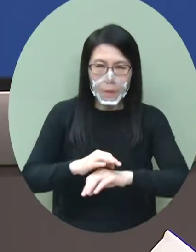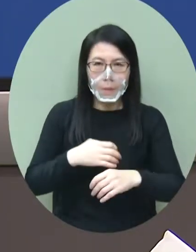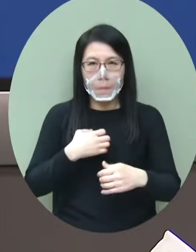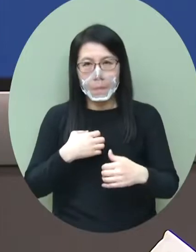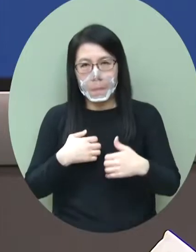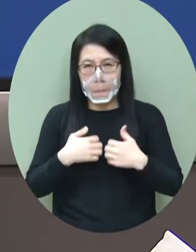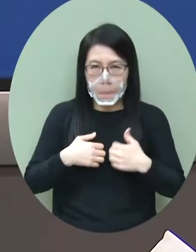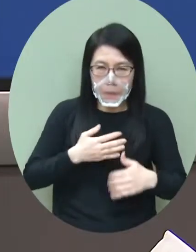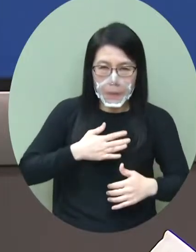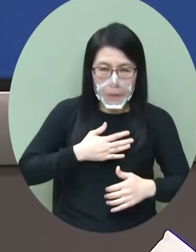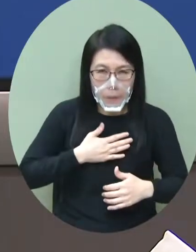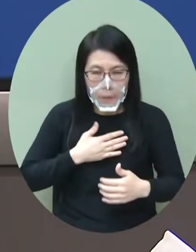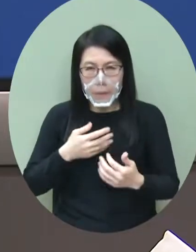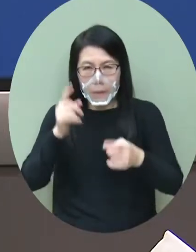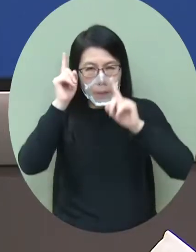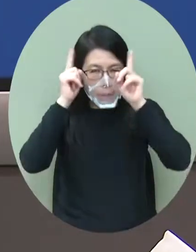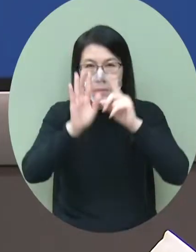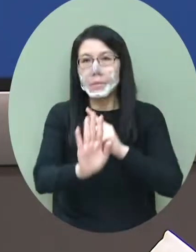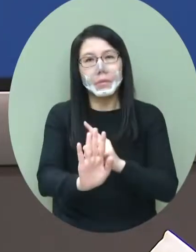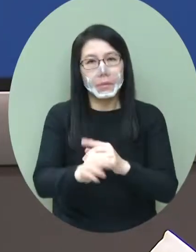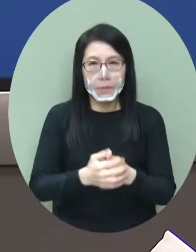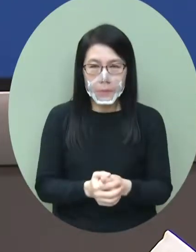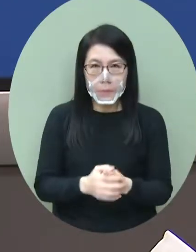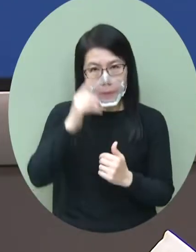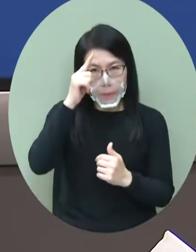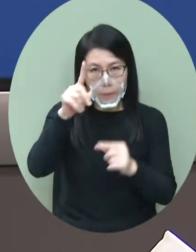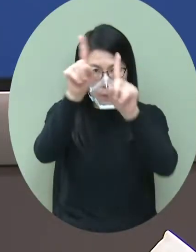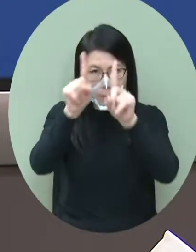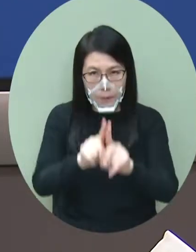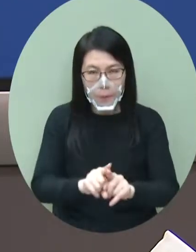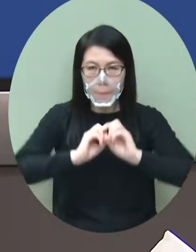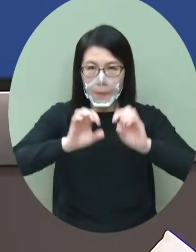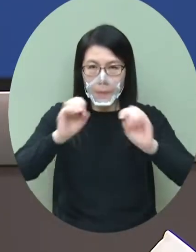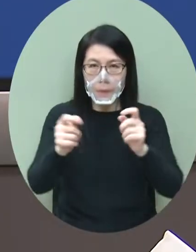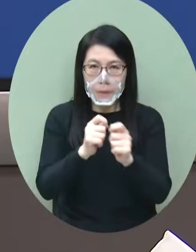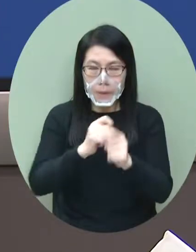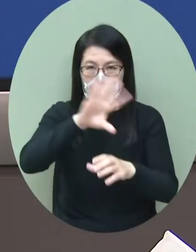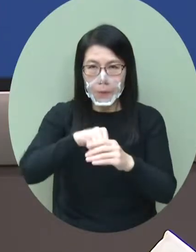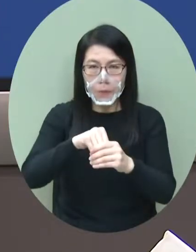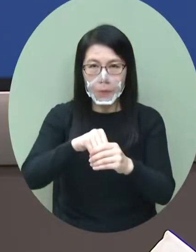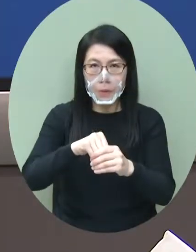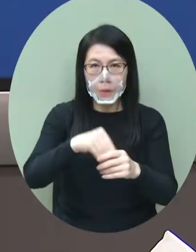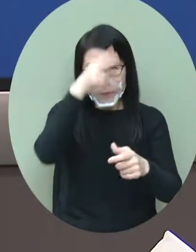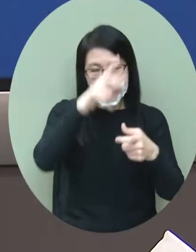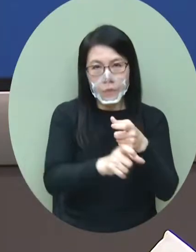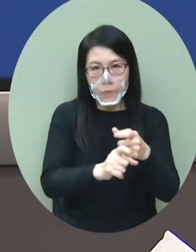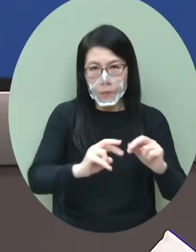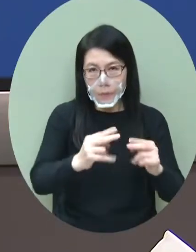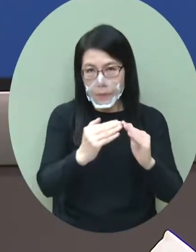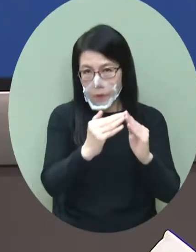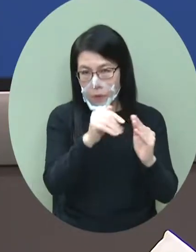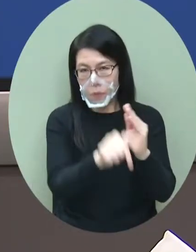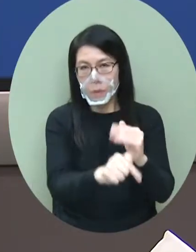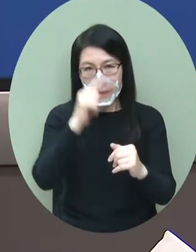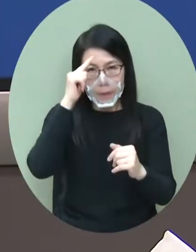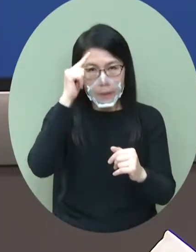解而出现的一些慌张。这些每天 还有定期发放的资讯呢，包括